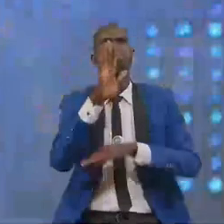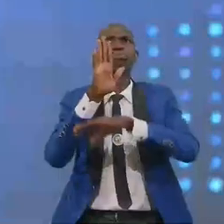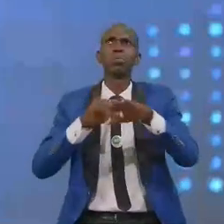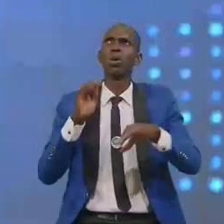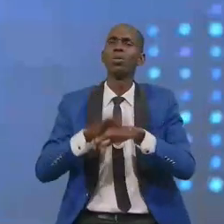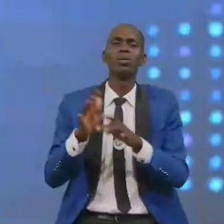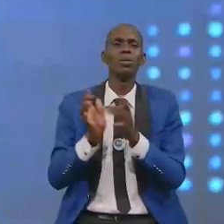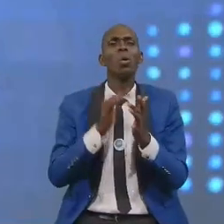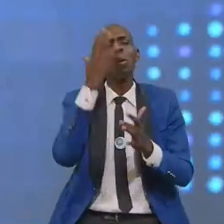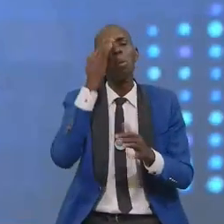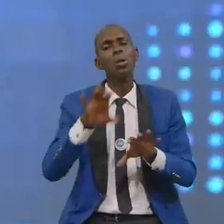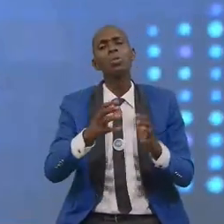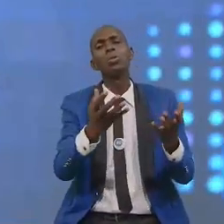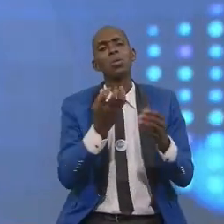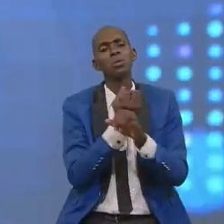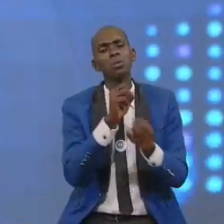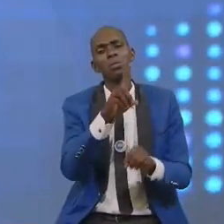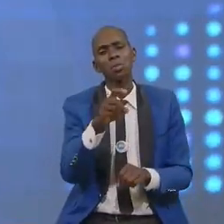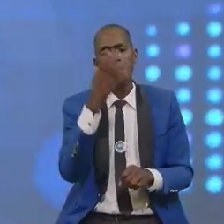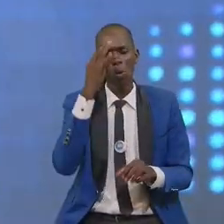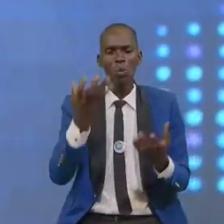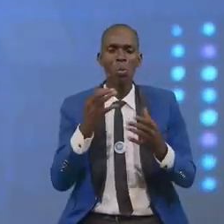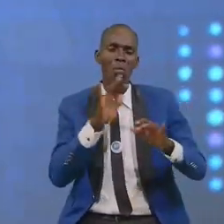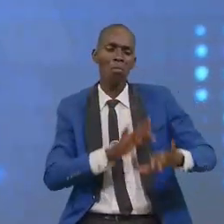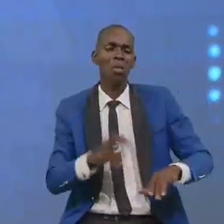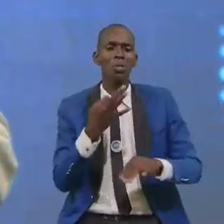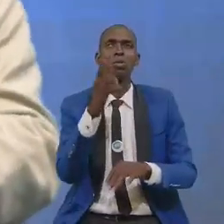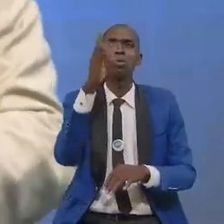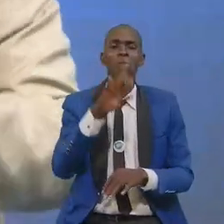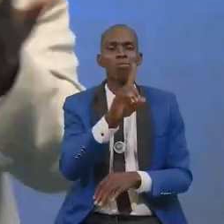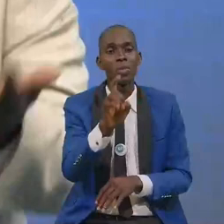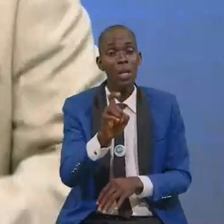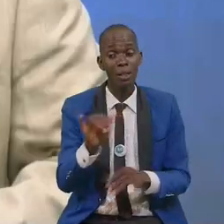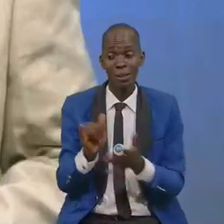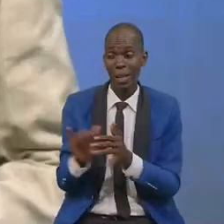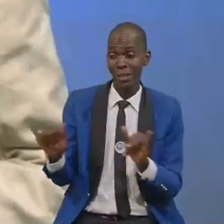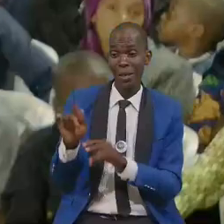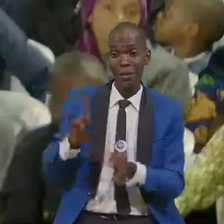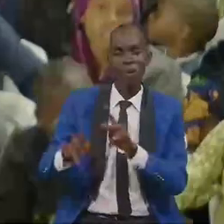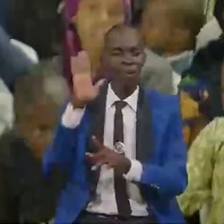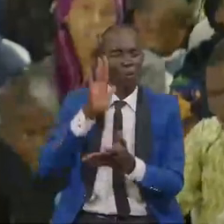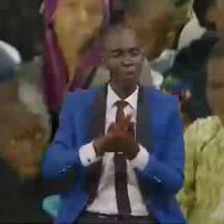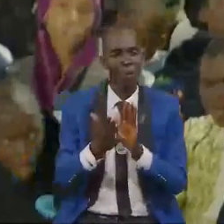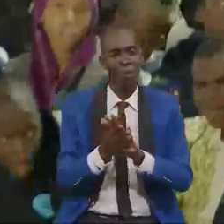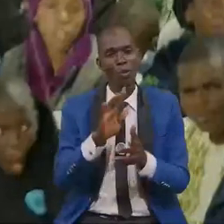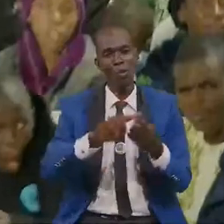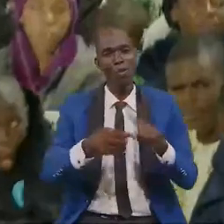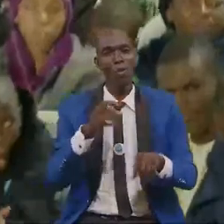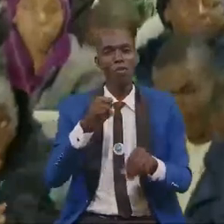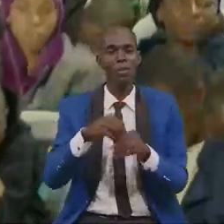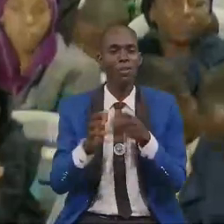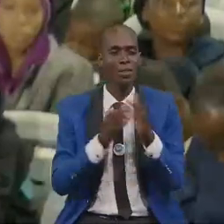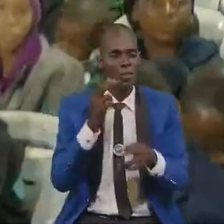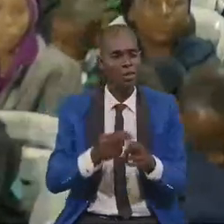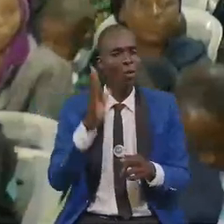est-ce que tu veux le salut pourquoi tu veux la musique c'est même personne seront tes amis et ils ont dit